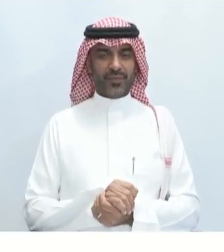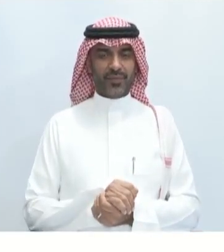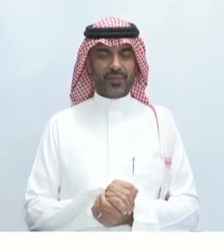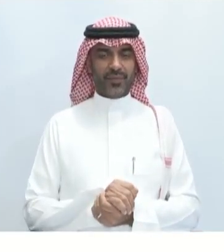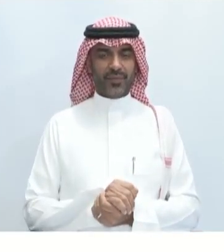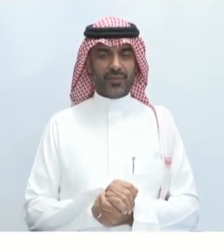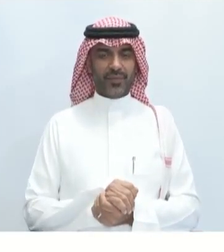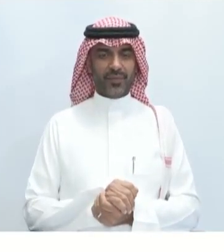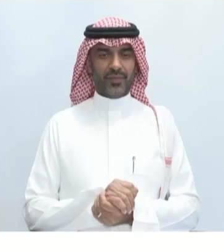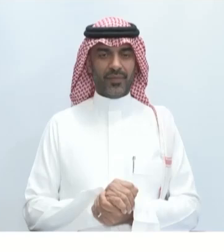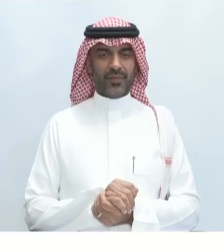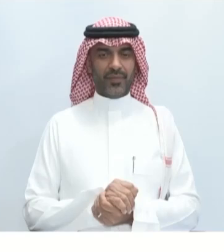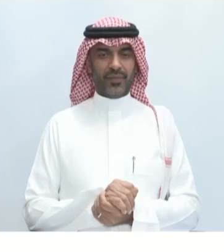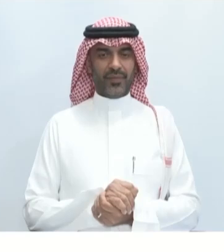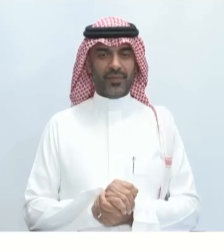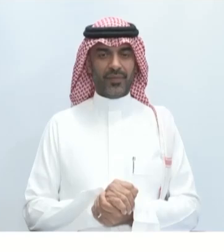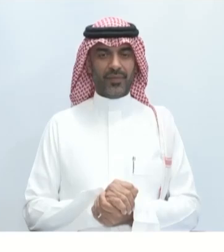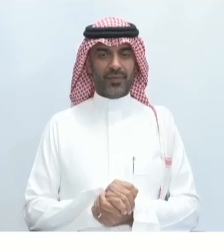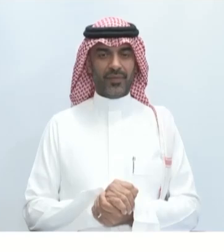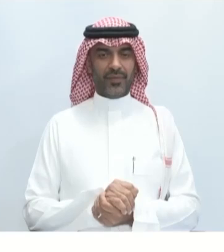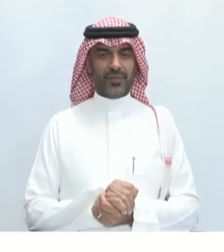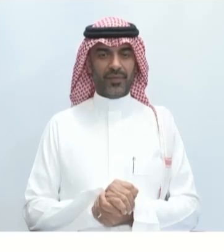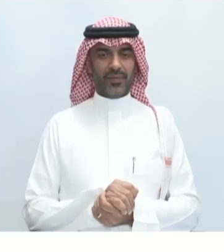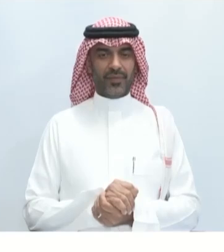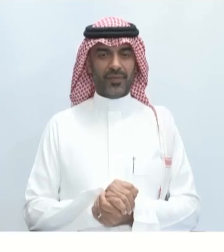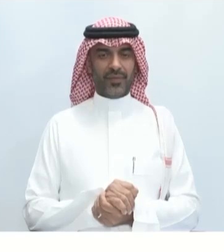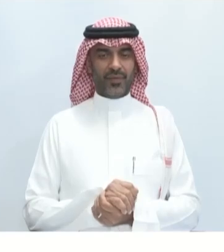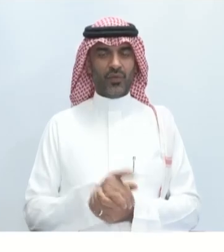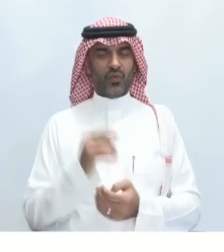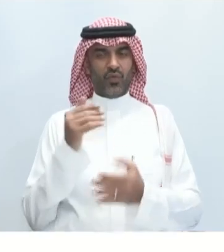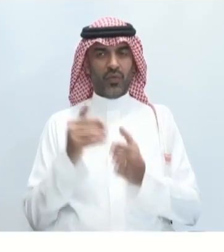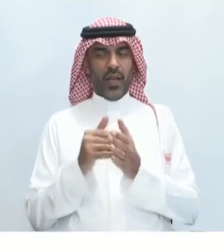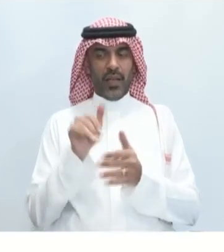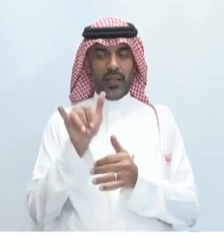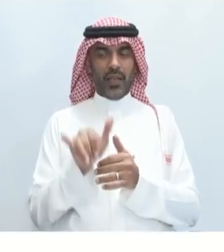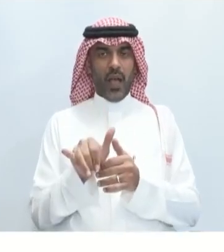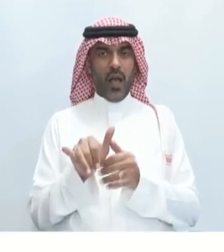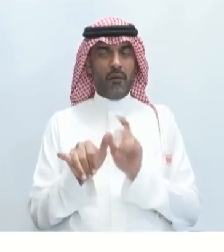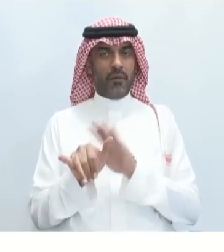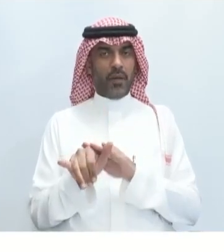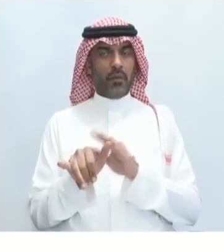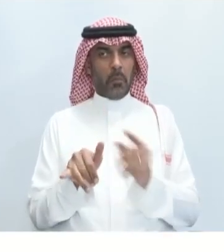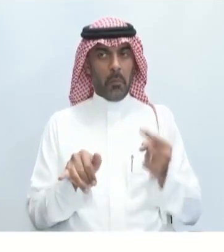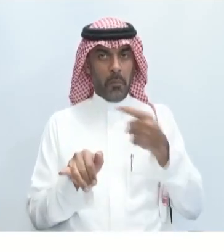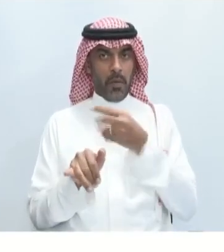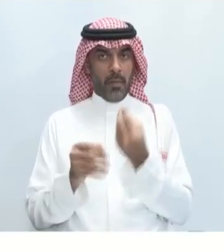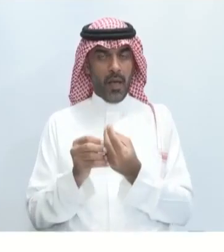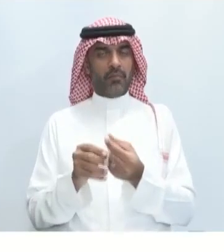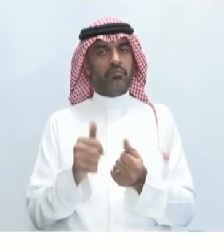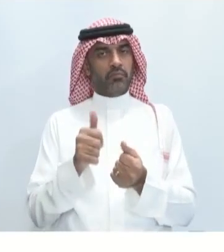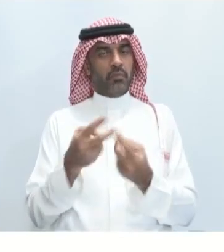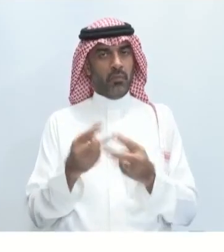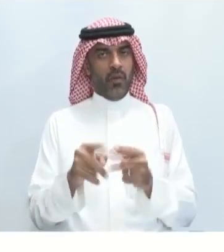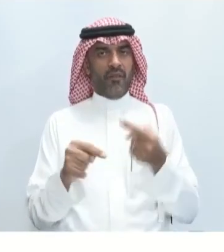العلامات الاعرابيه تامل هنا ان في اخره حرف العله ما هو الياء